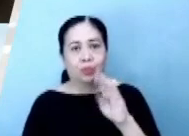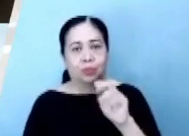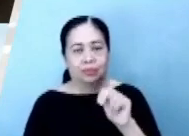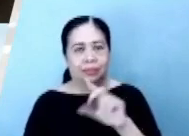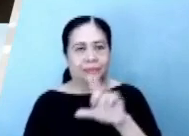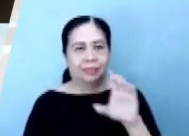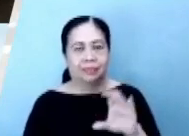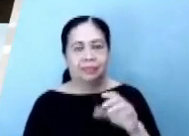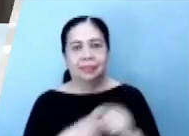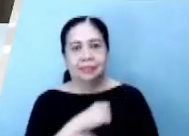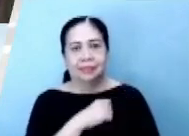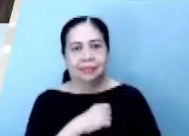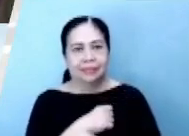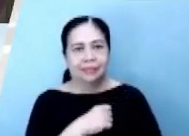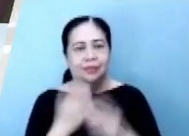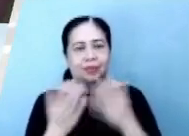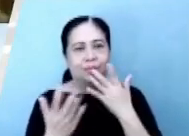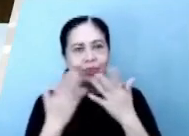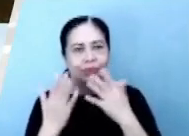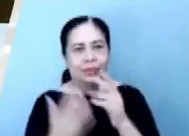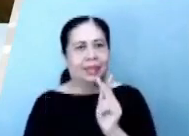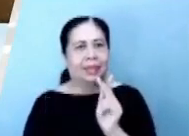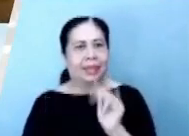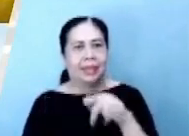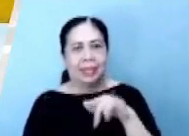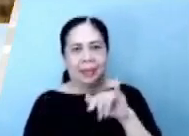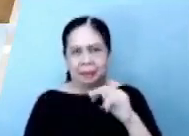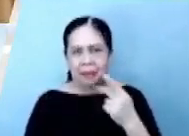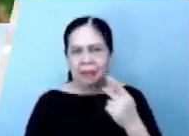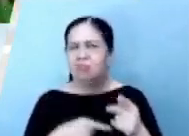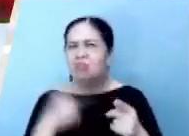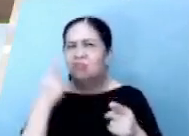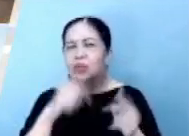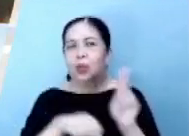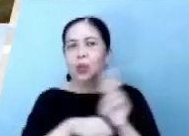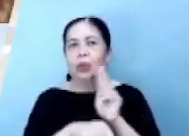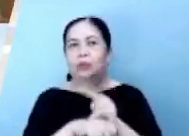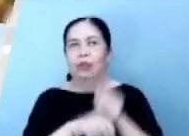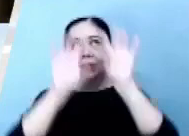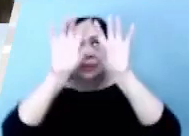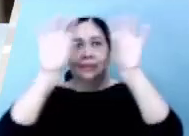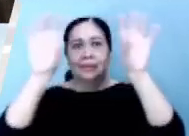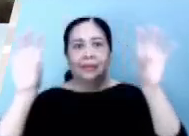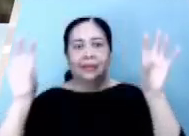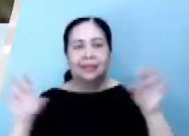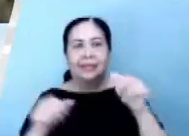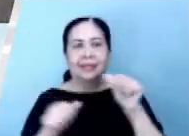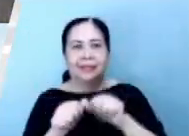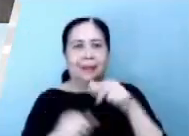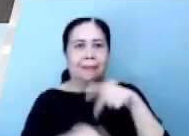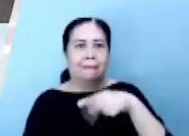ng makukulay na kiping na ginagamit pang dekorasyon tuwing Pahiyas Festival.